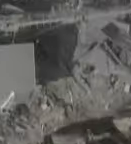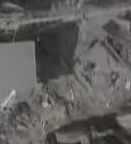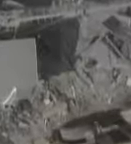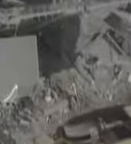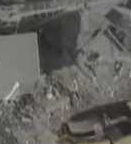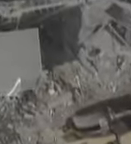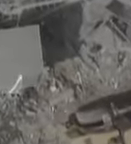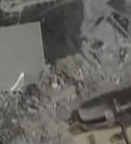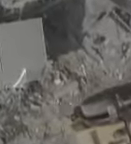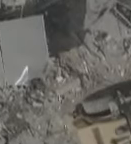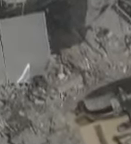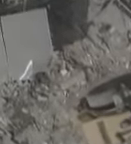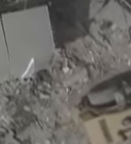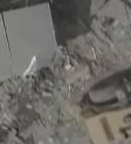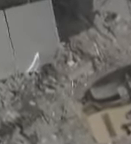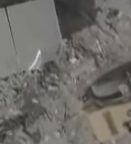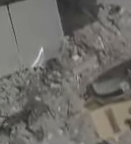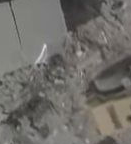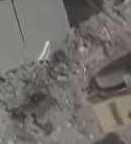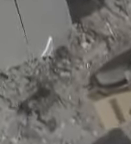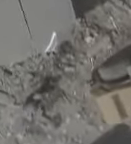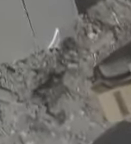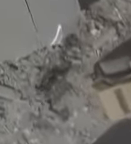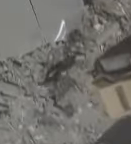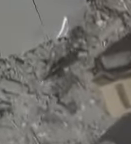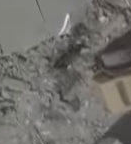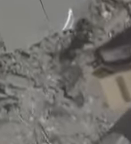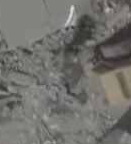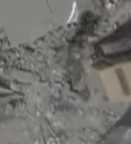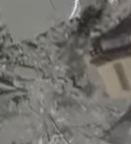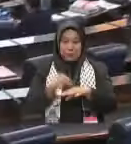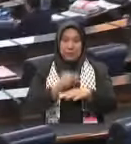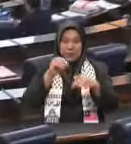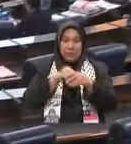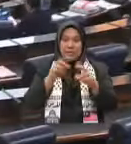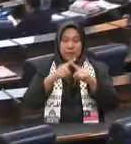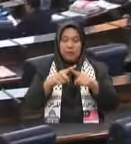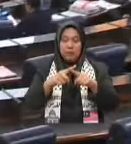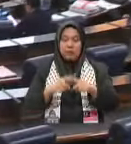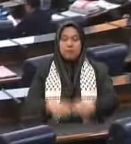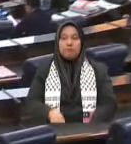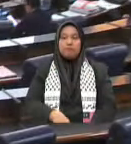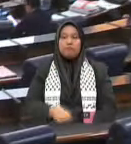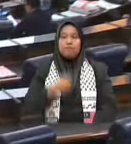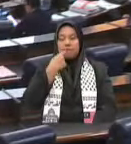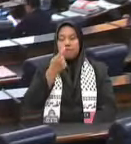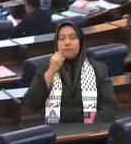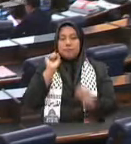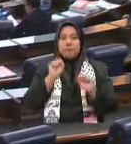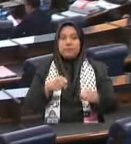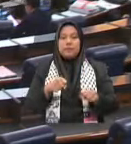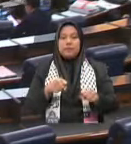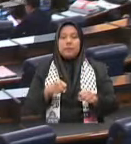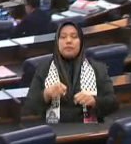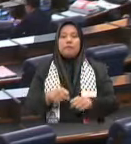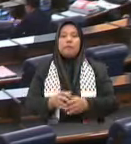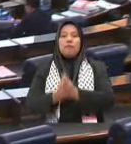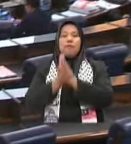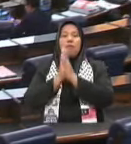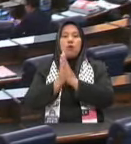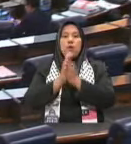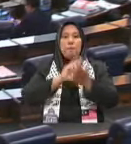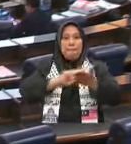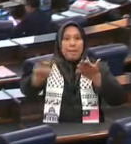kemanusiaan. Dalam pada itu, Perdana Menteri turut menyelar tindakan sesetengah pihak yang sengaja mempolitikan isu